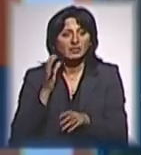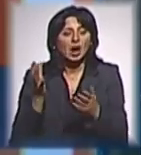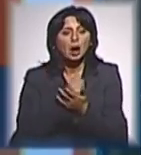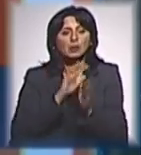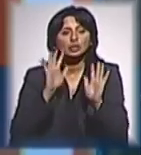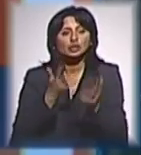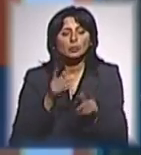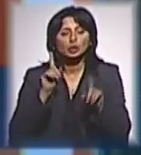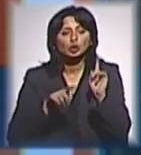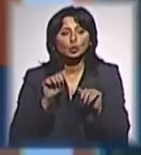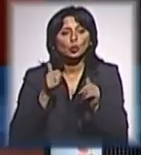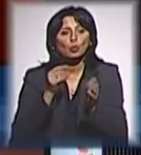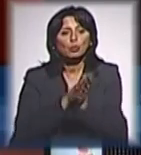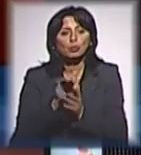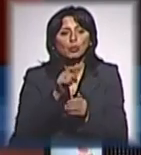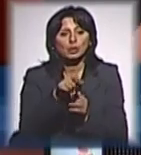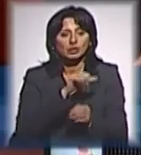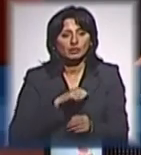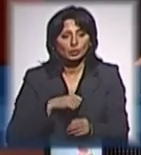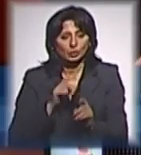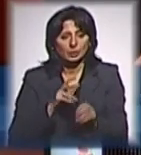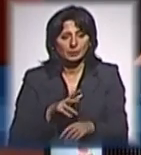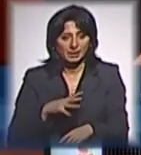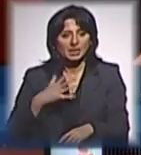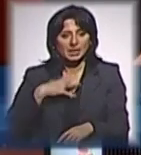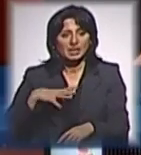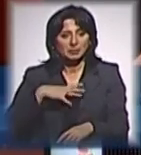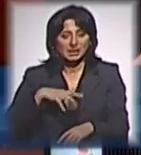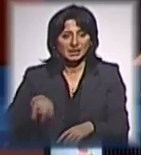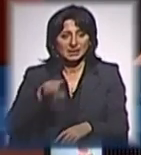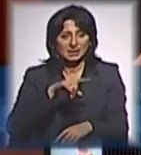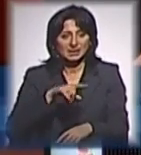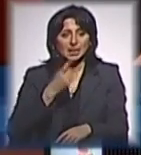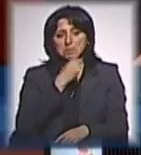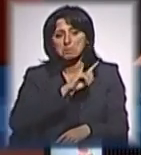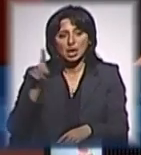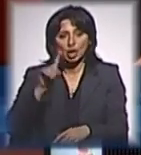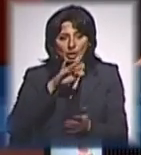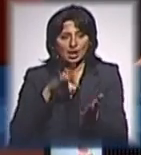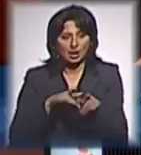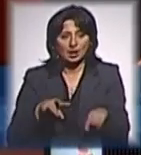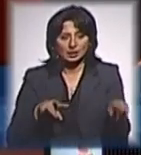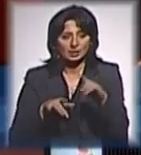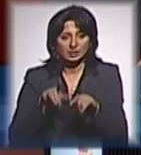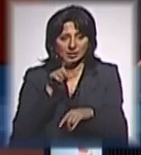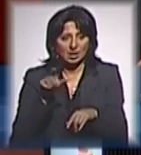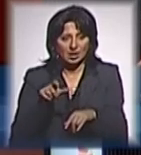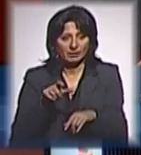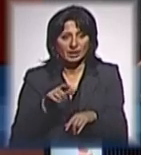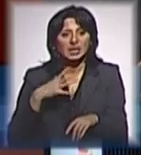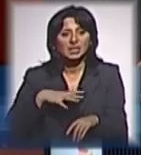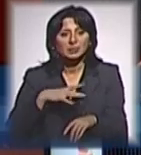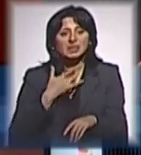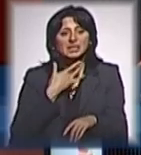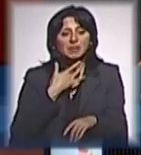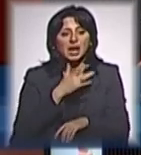გამარჯვების შემთხვევაში ზოგადად როგორ გესახება თანამშრომლობა? თბილისი არის მილიონიანი ქალაქი. თბილისი არის მილიონიანი ქალაქი ეკა და